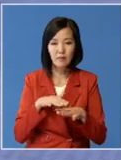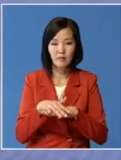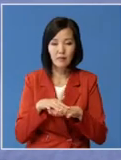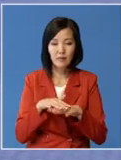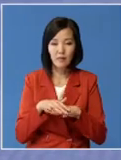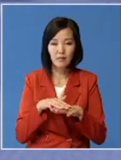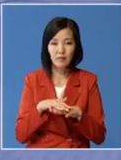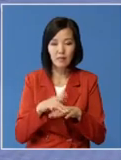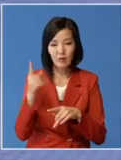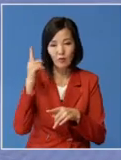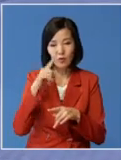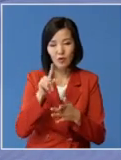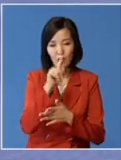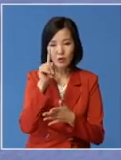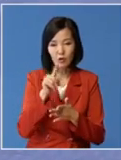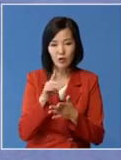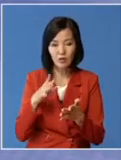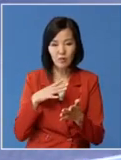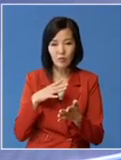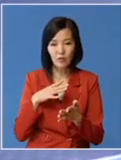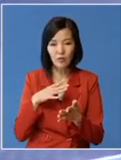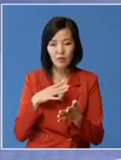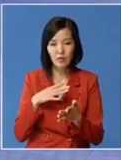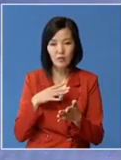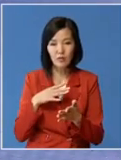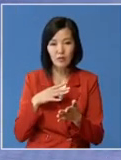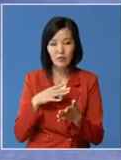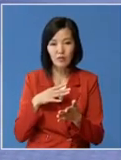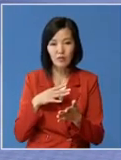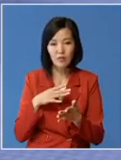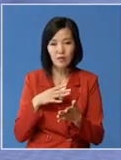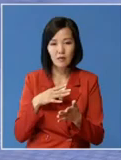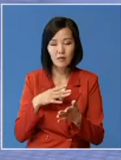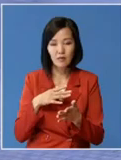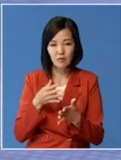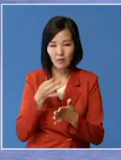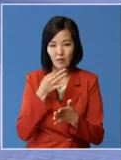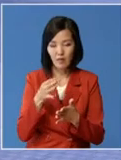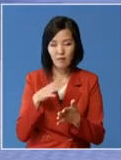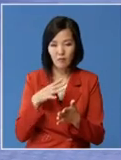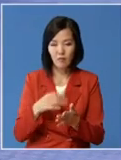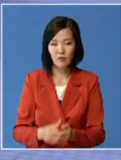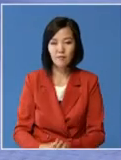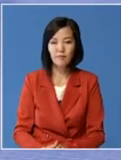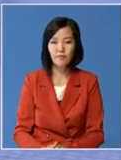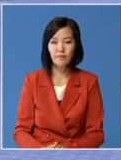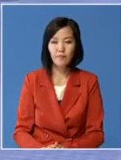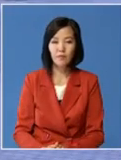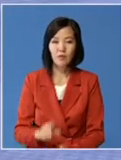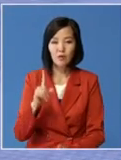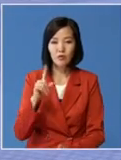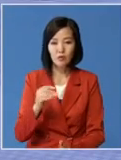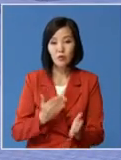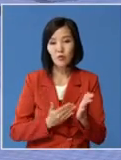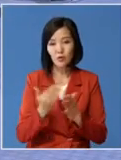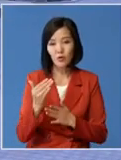Математикадан енді логикалық сұрақтар болғандықтан оны формулаға салып, ондайға салып келтірдім. Есебін шығарды.